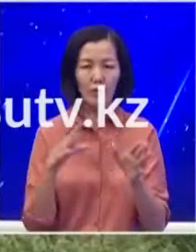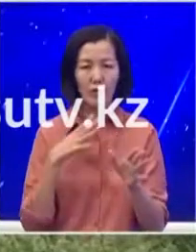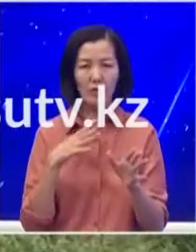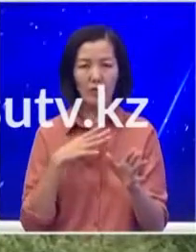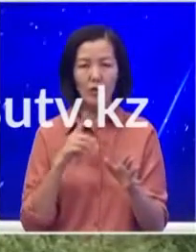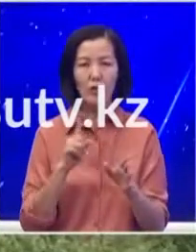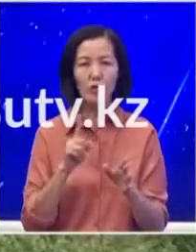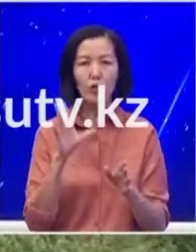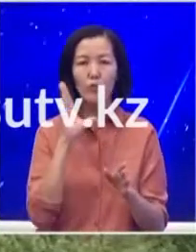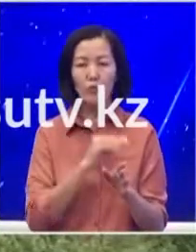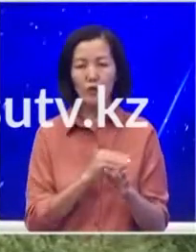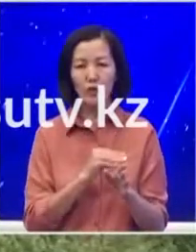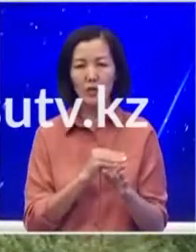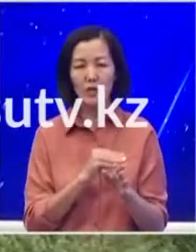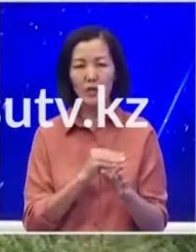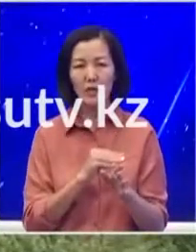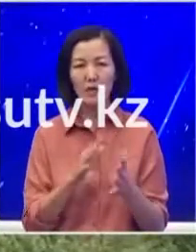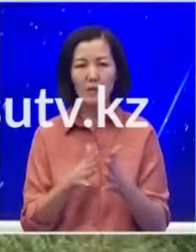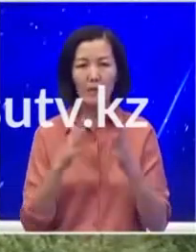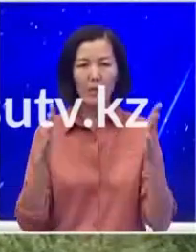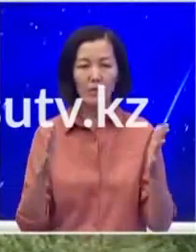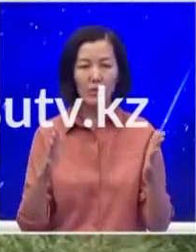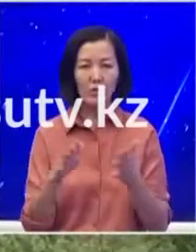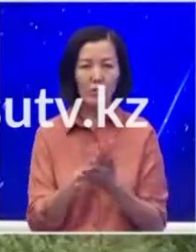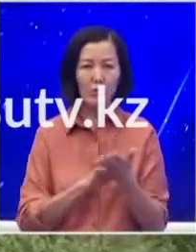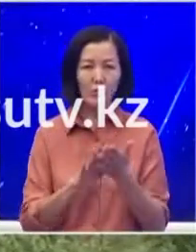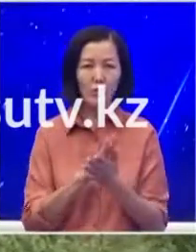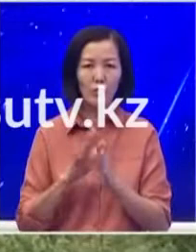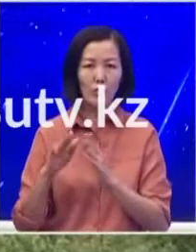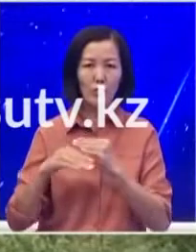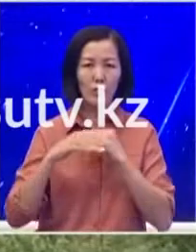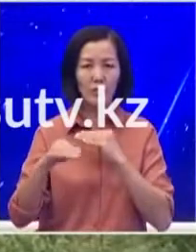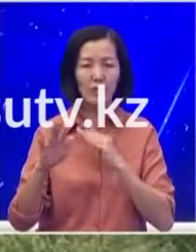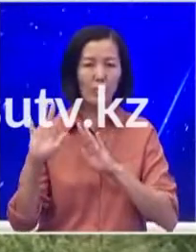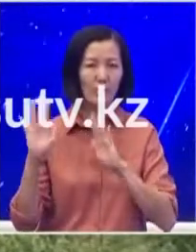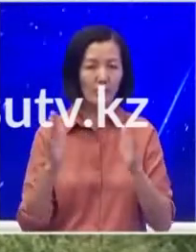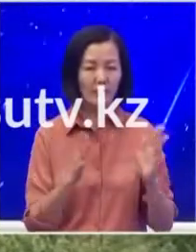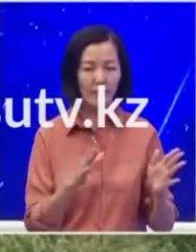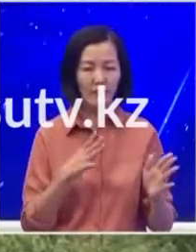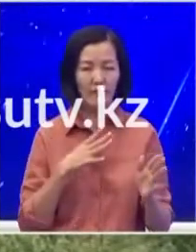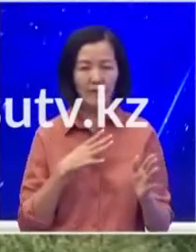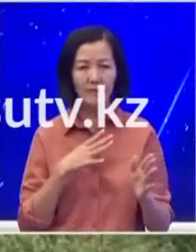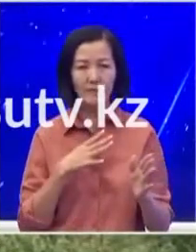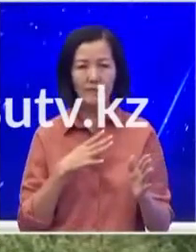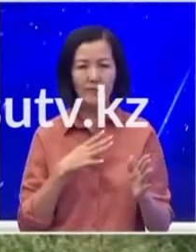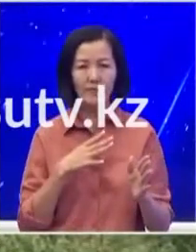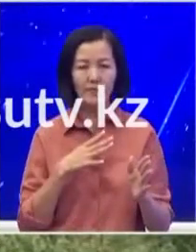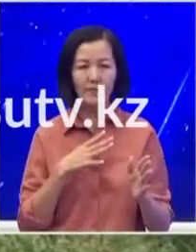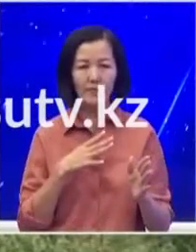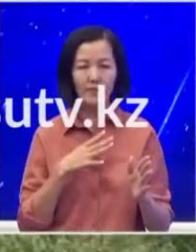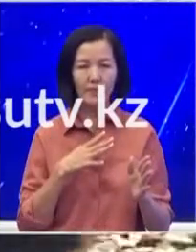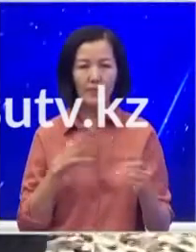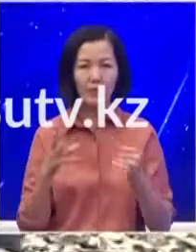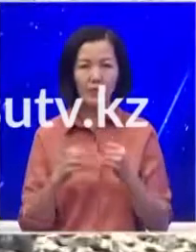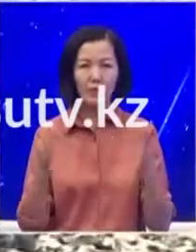что может значительно уничтожить лесной степной массив или даже повредить частные жилые